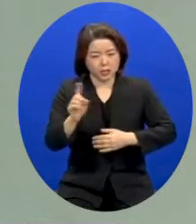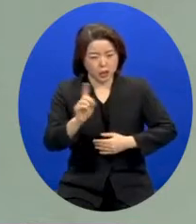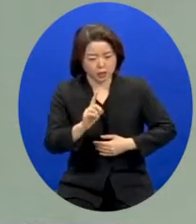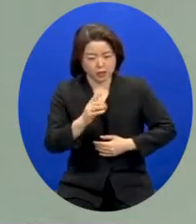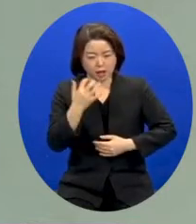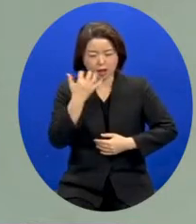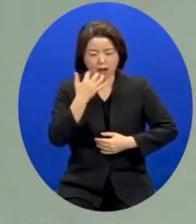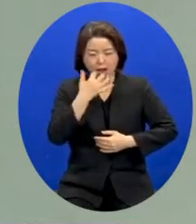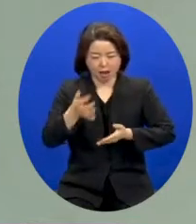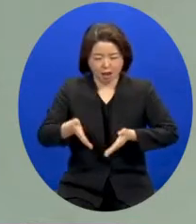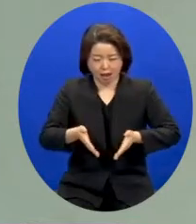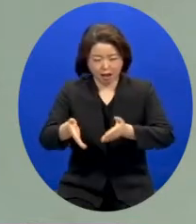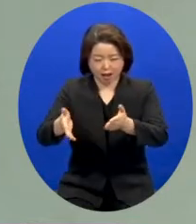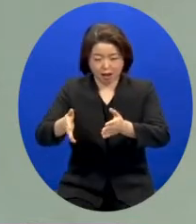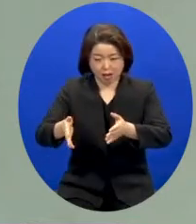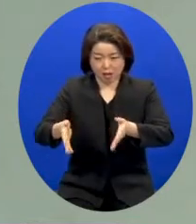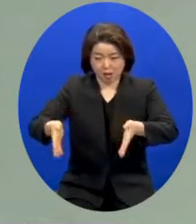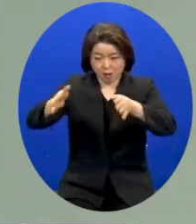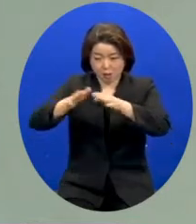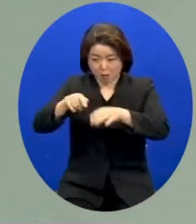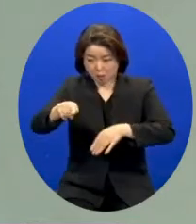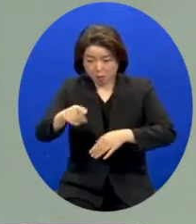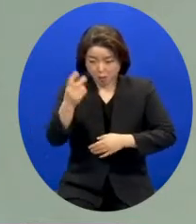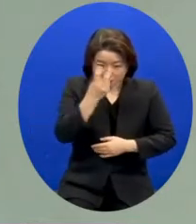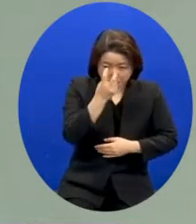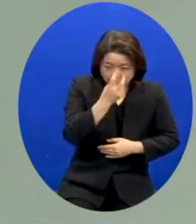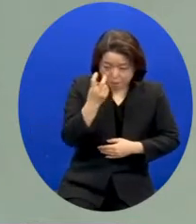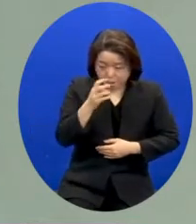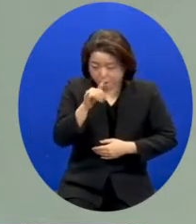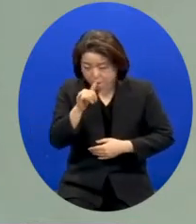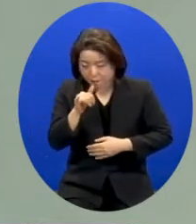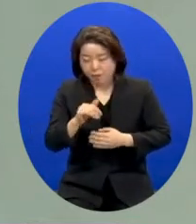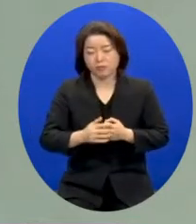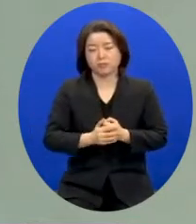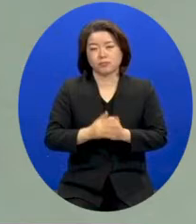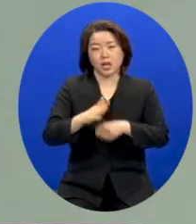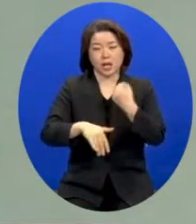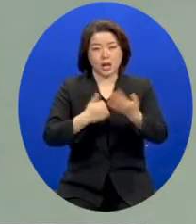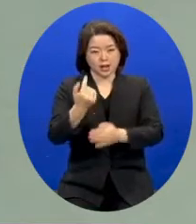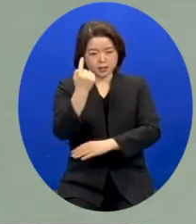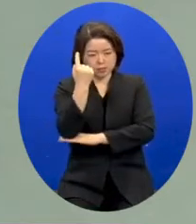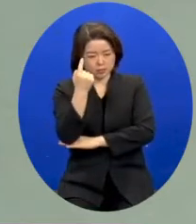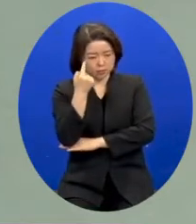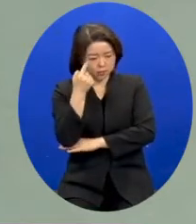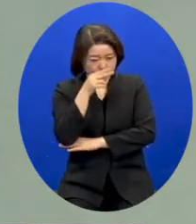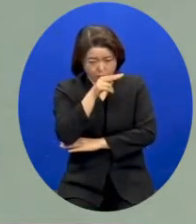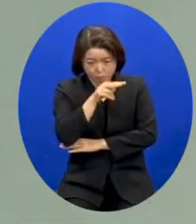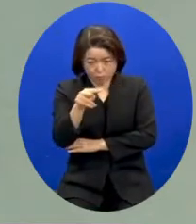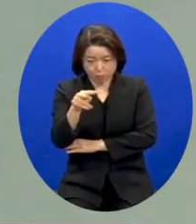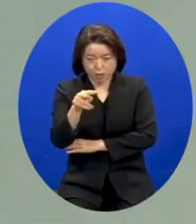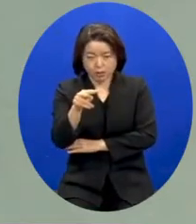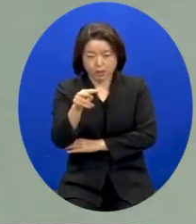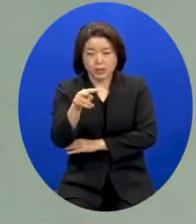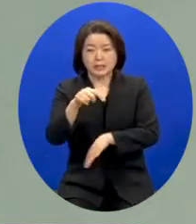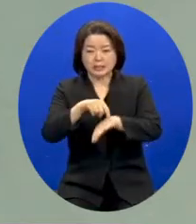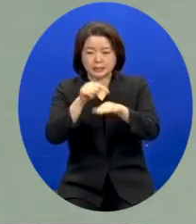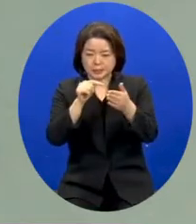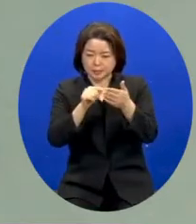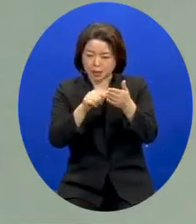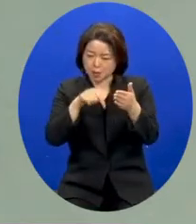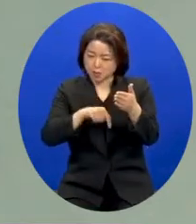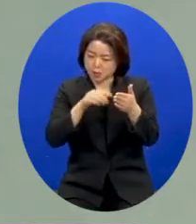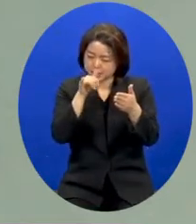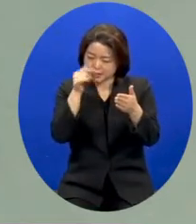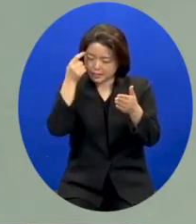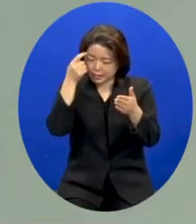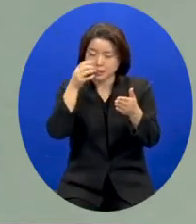유흥가를 배회했었다는 겁니다. 하나님이 지켜보고 계실 거다 그런 마음에 두려움이 마음속에 있긴